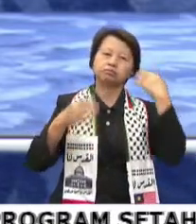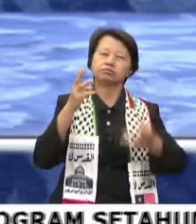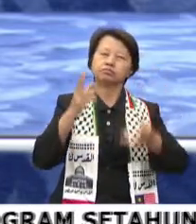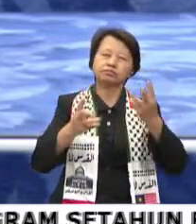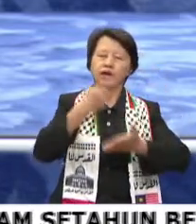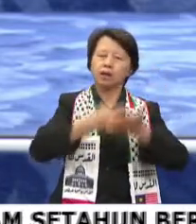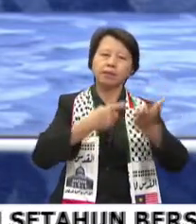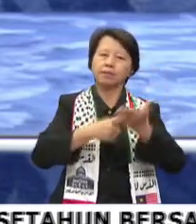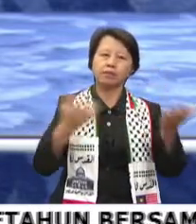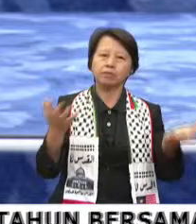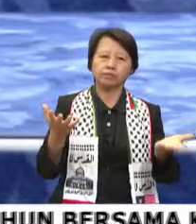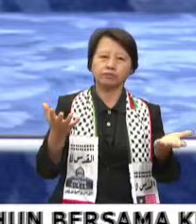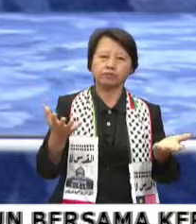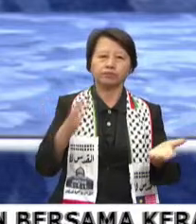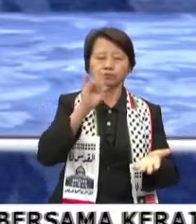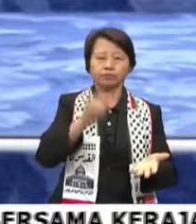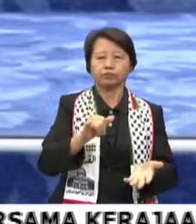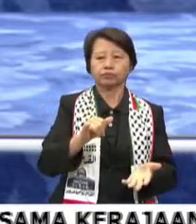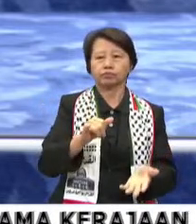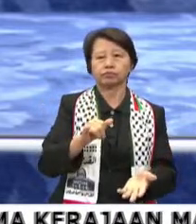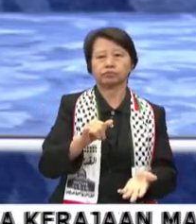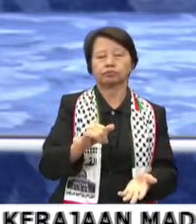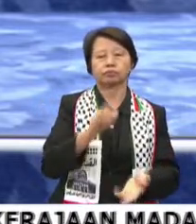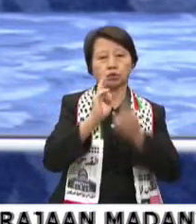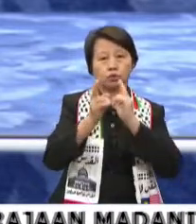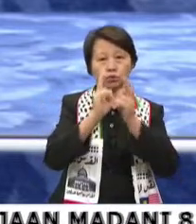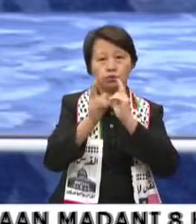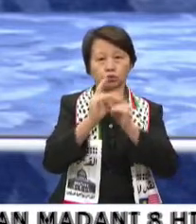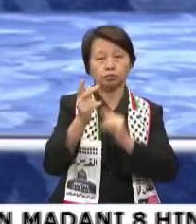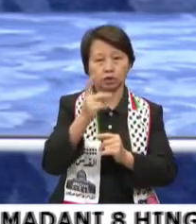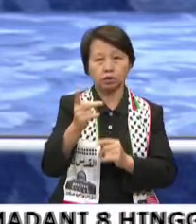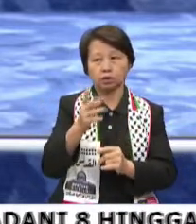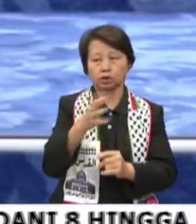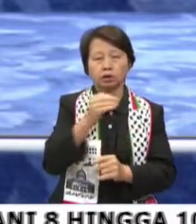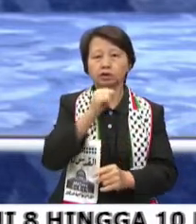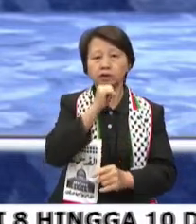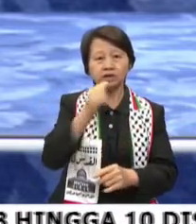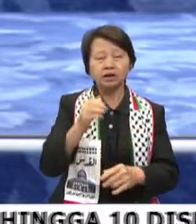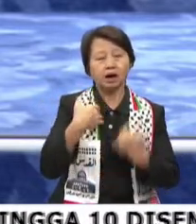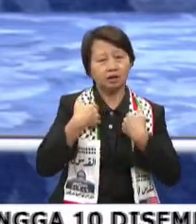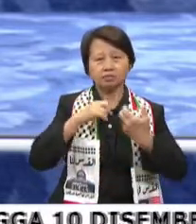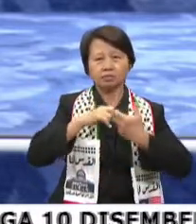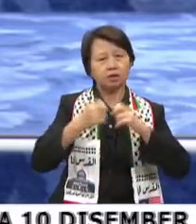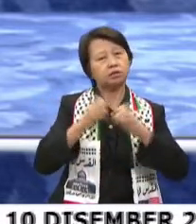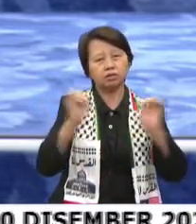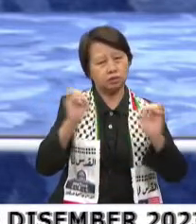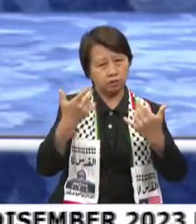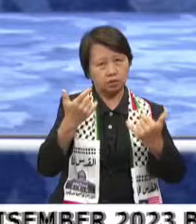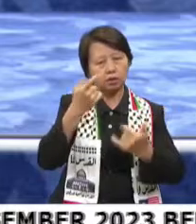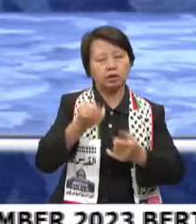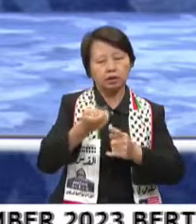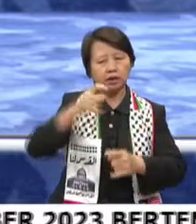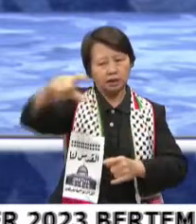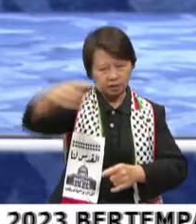apa pun yang di ucapkan dia tidak menghalang daripada perundingan untuk